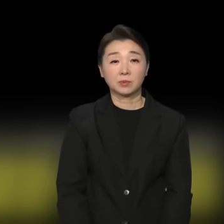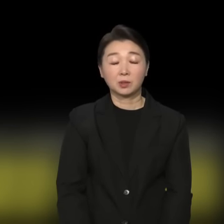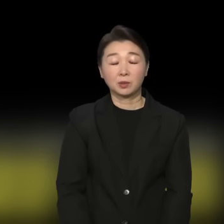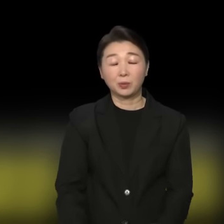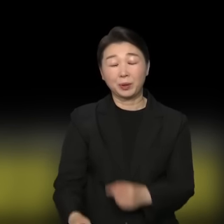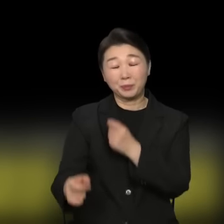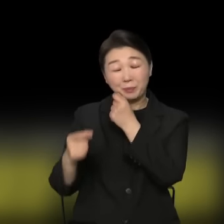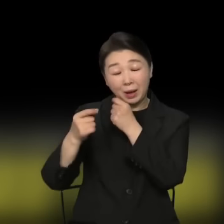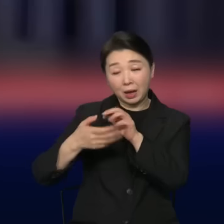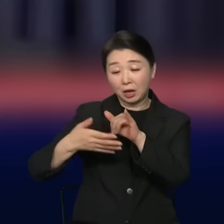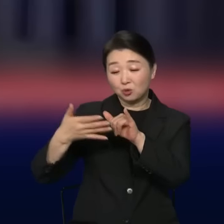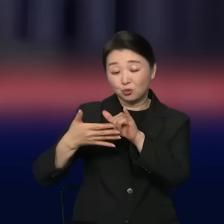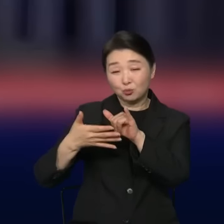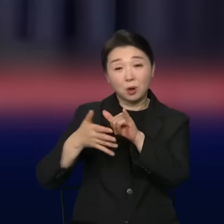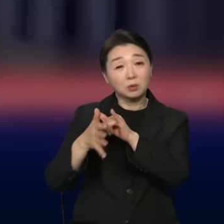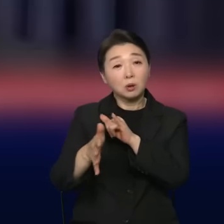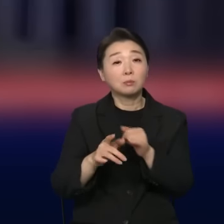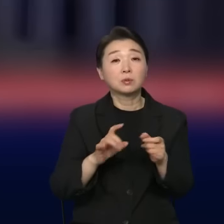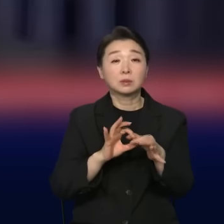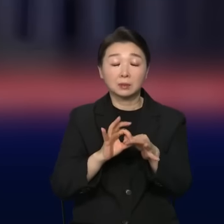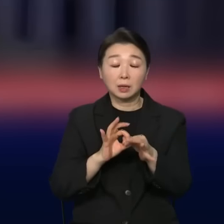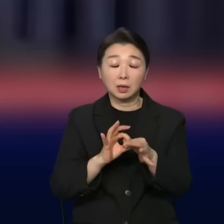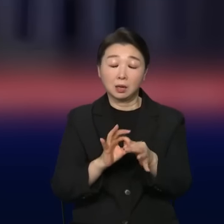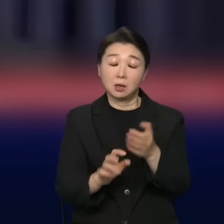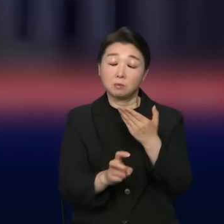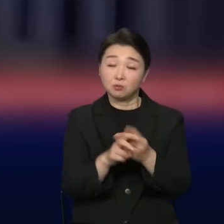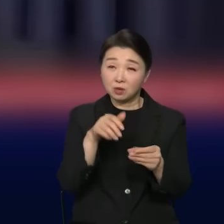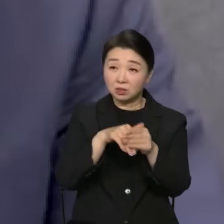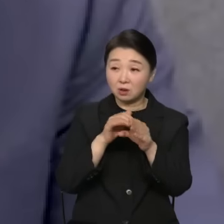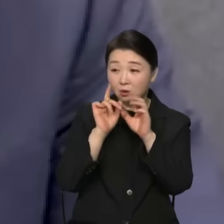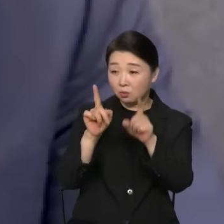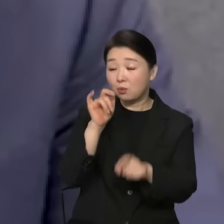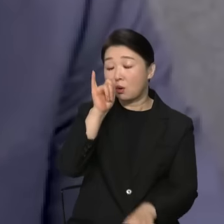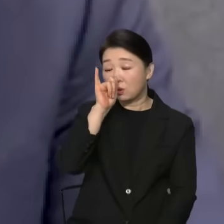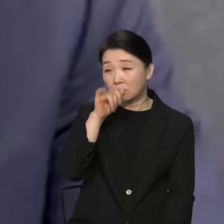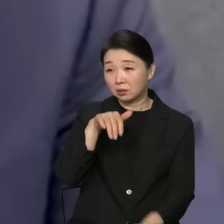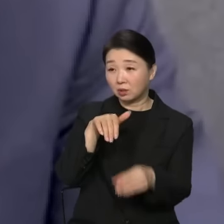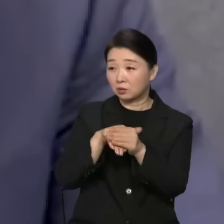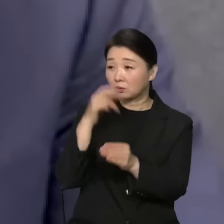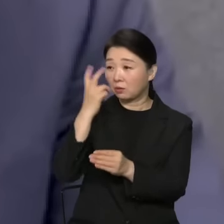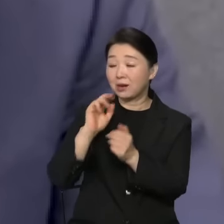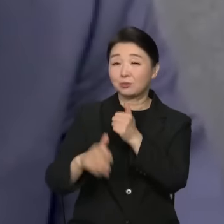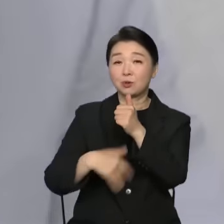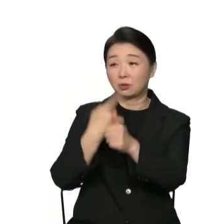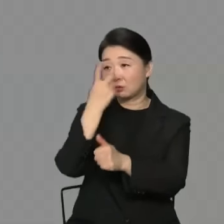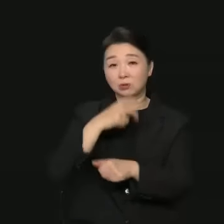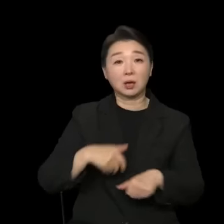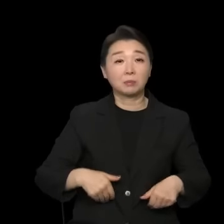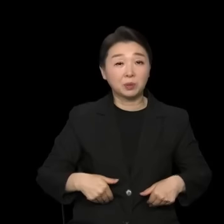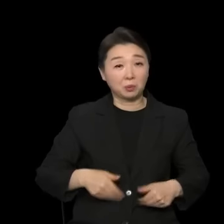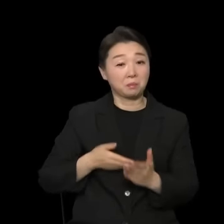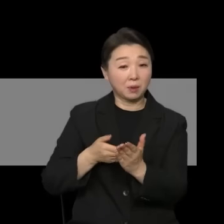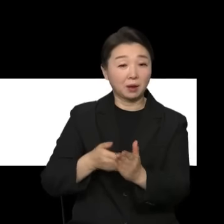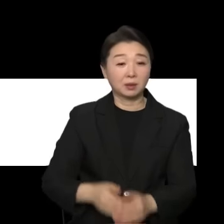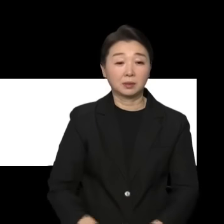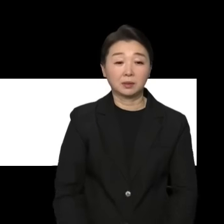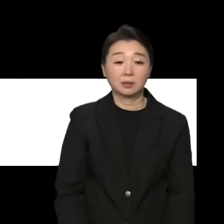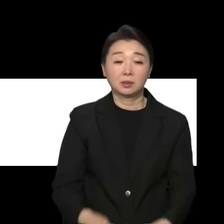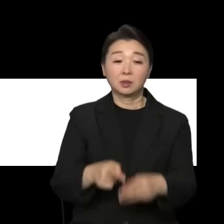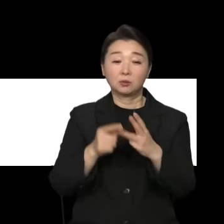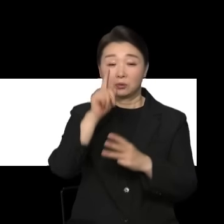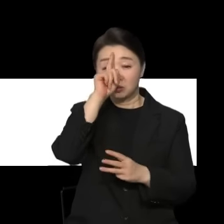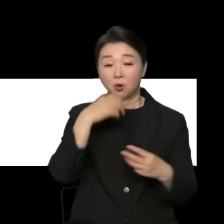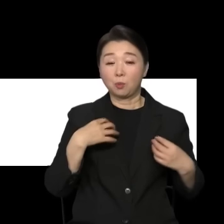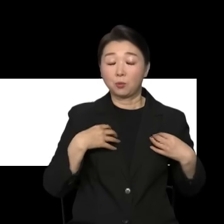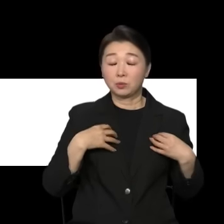유튜버들은 지속적으로 부정선거 의혹과 함께 선관위 수사를 주장해왔습니다 석 정는 심각성을